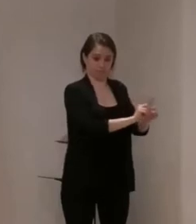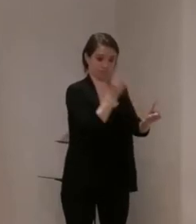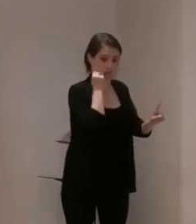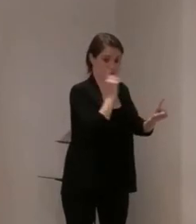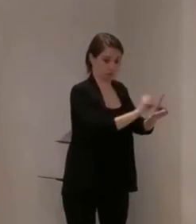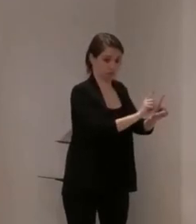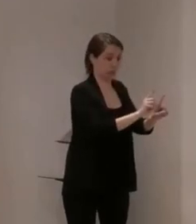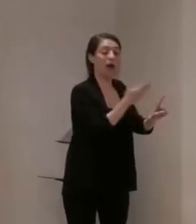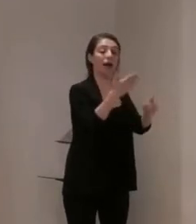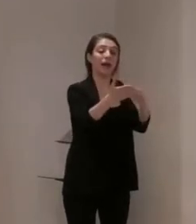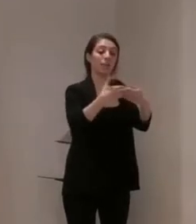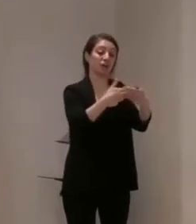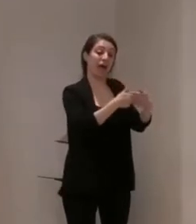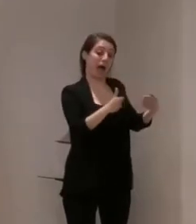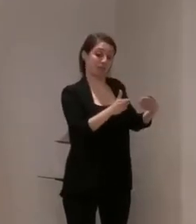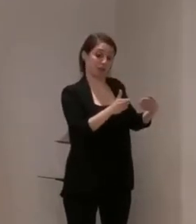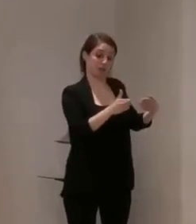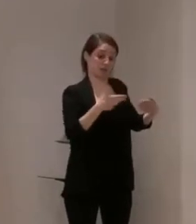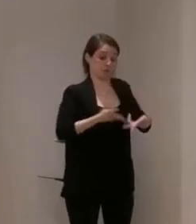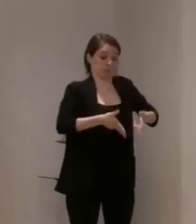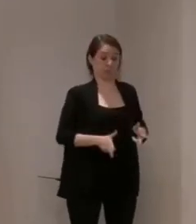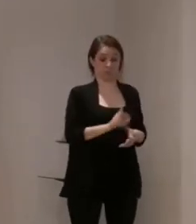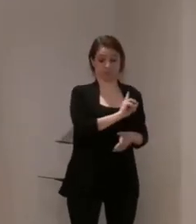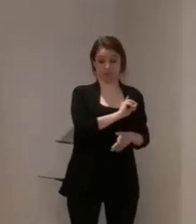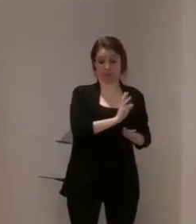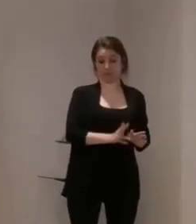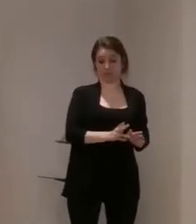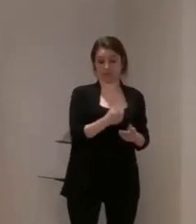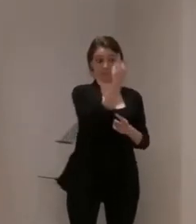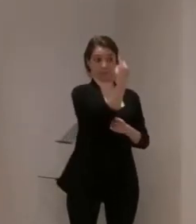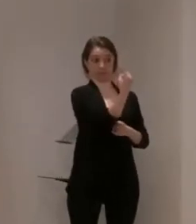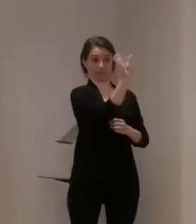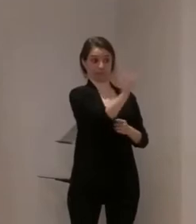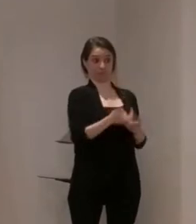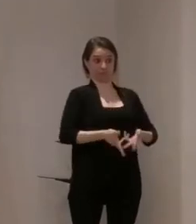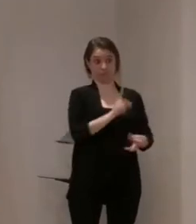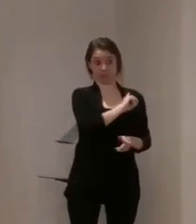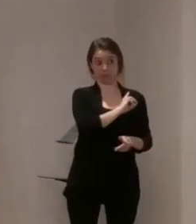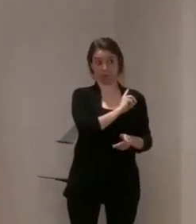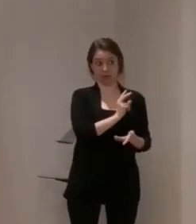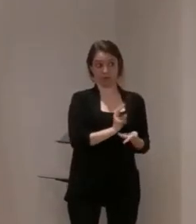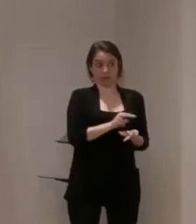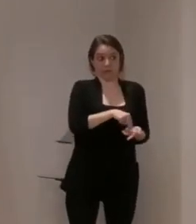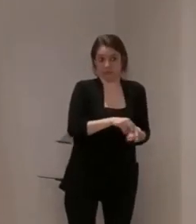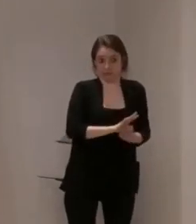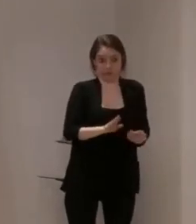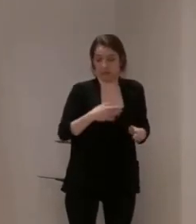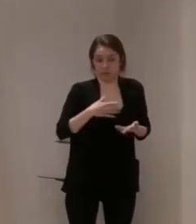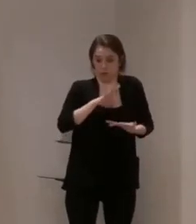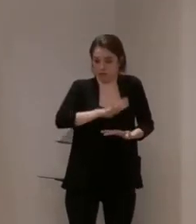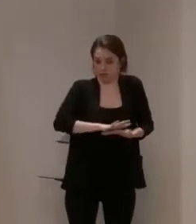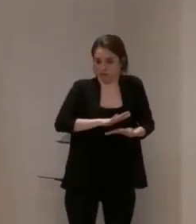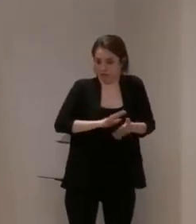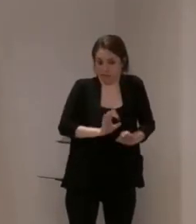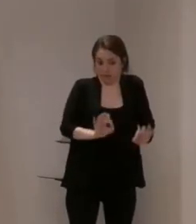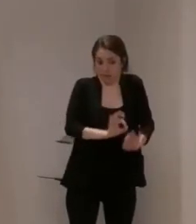ni descansàvem ni res de tot això. És a dir que aquest plus era un plus que només ens feien a